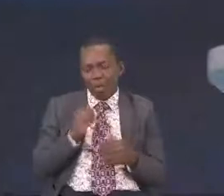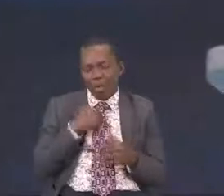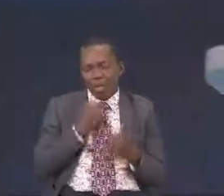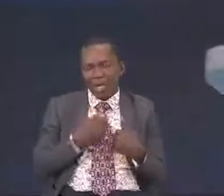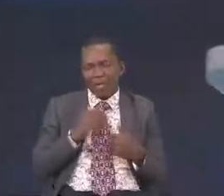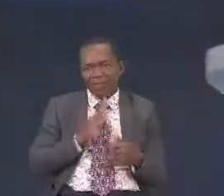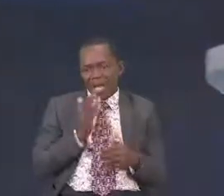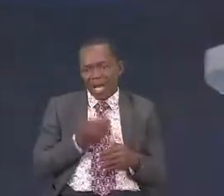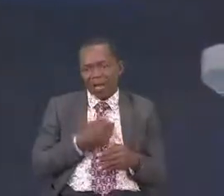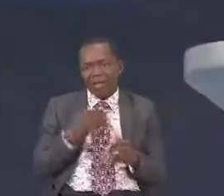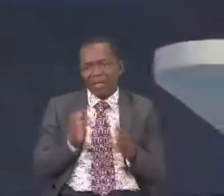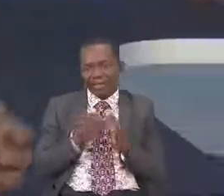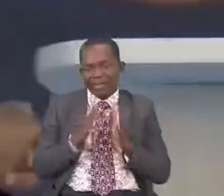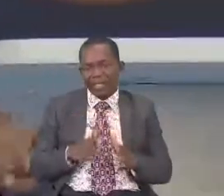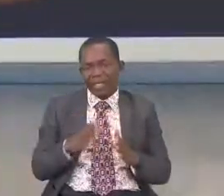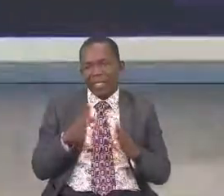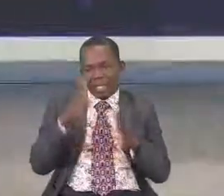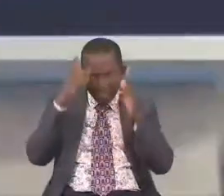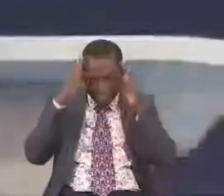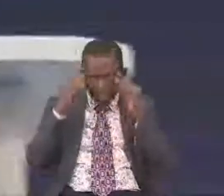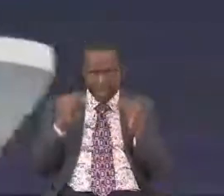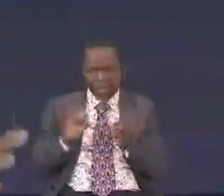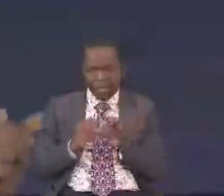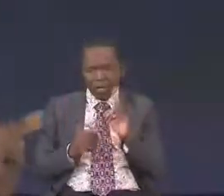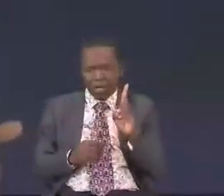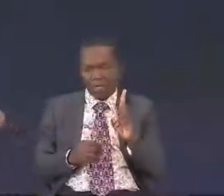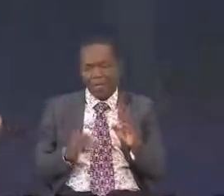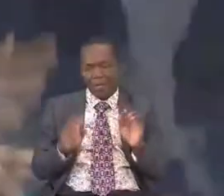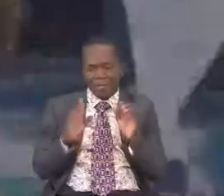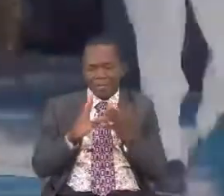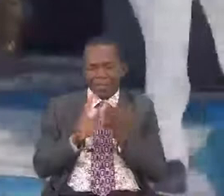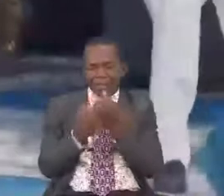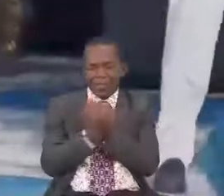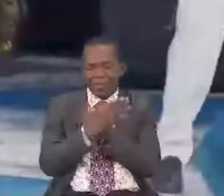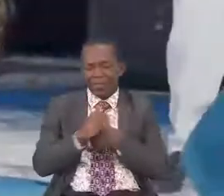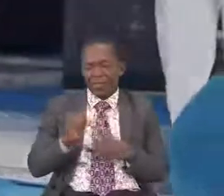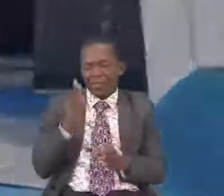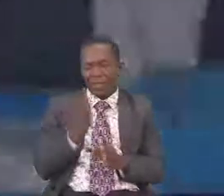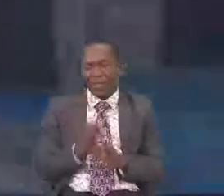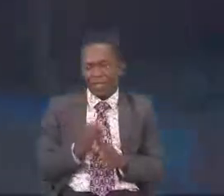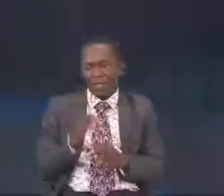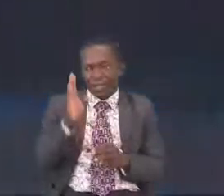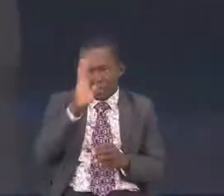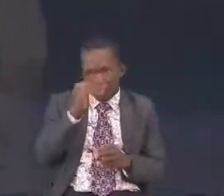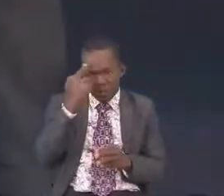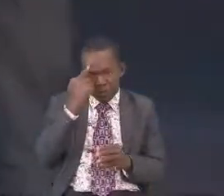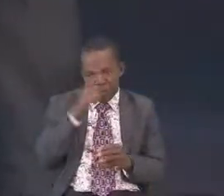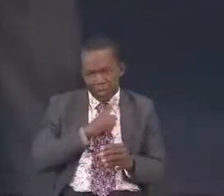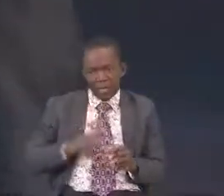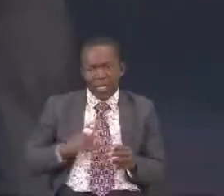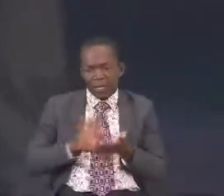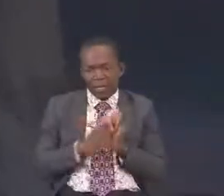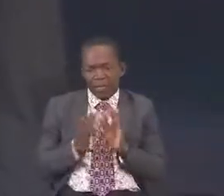foi salvatrice. Tu cherches le salut du Seigneur. Cherchez l'Éternel pendant qu'il se trouve.